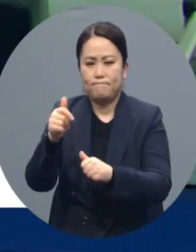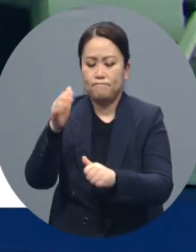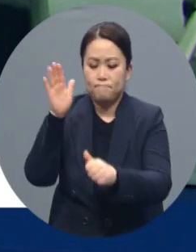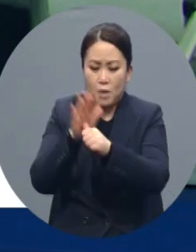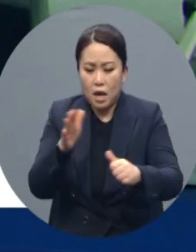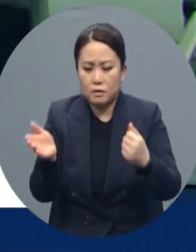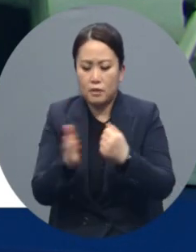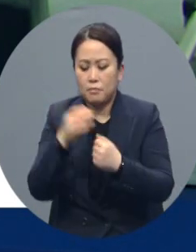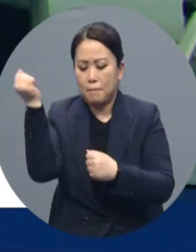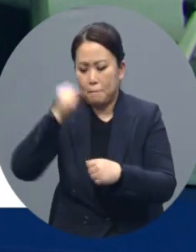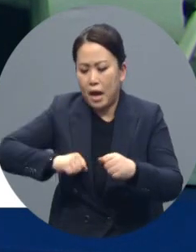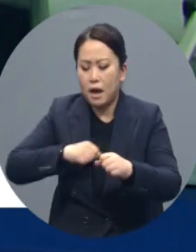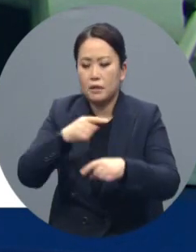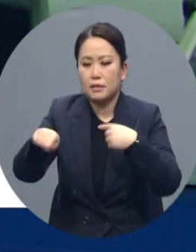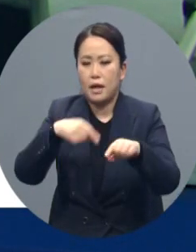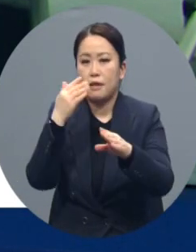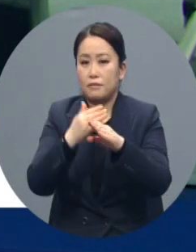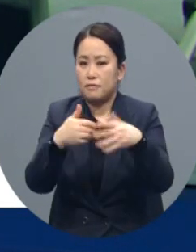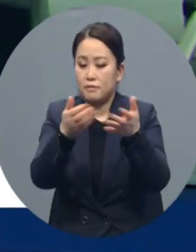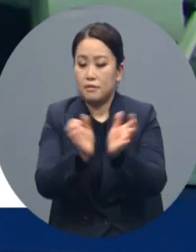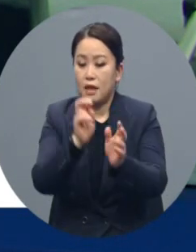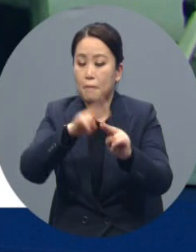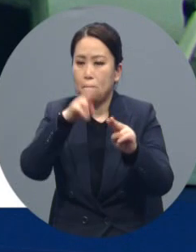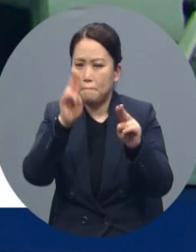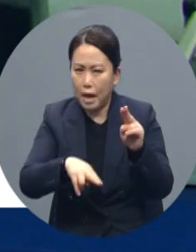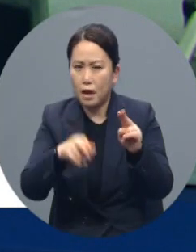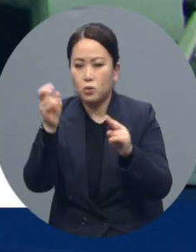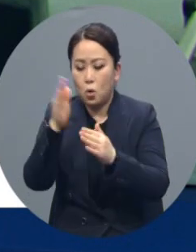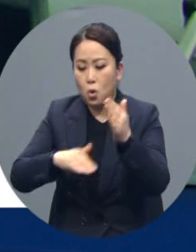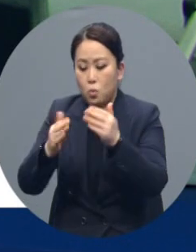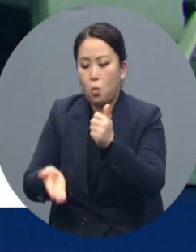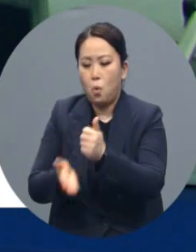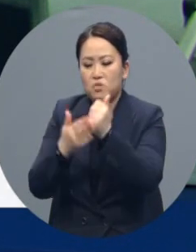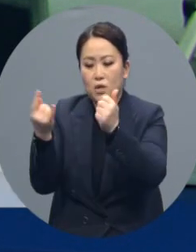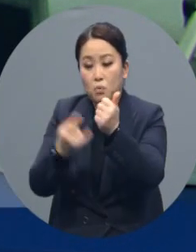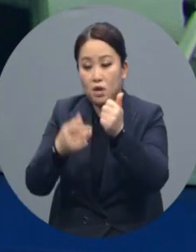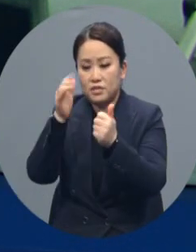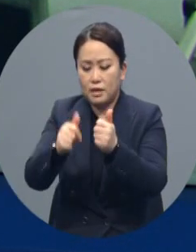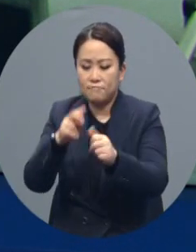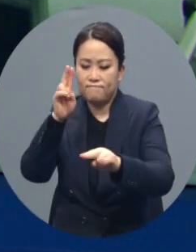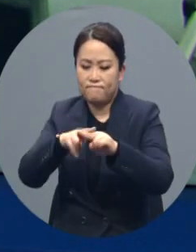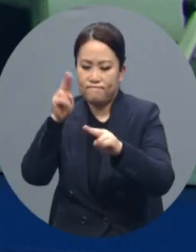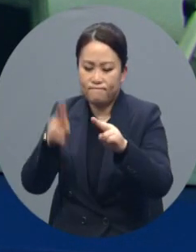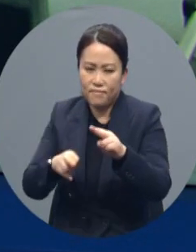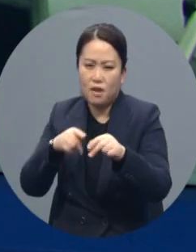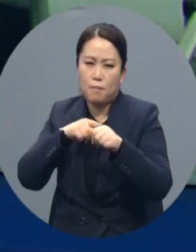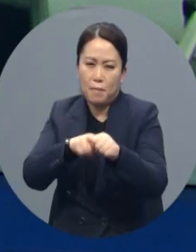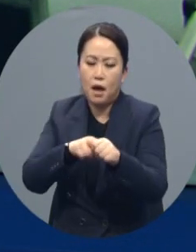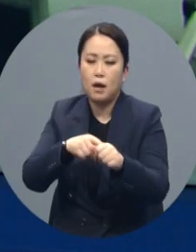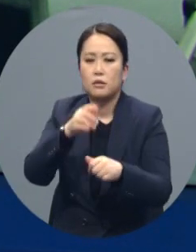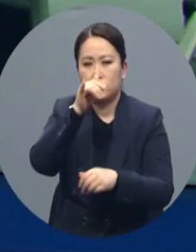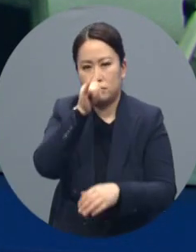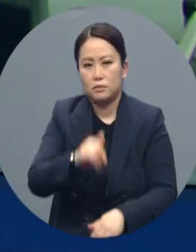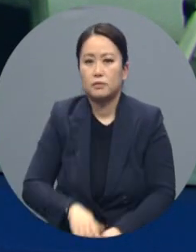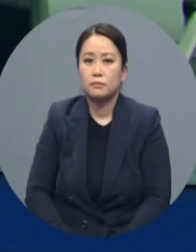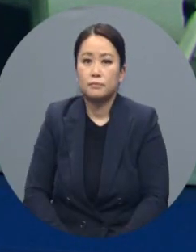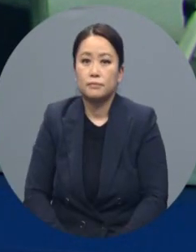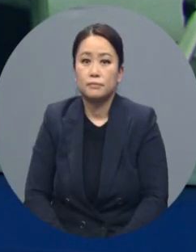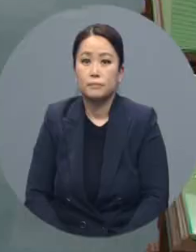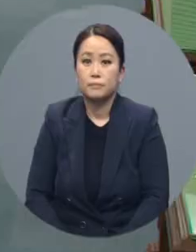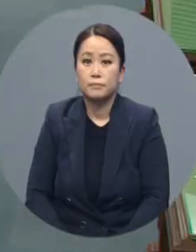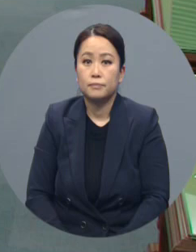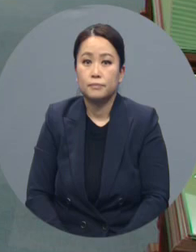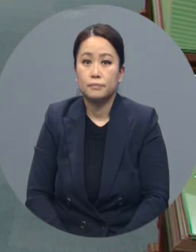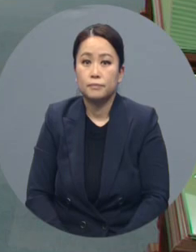하면 공천관리위원장에게 사퇴하라는 목소리까지 나오고 있습니다. 박준호 기자입니다.